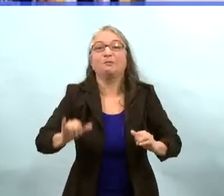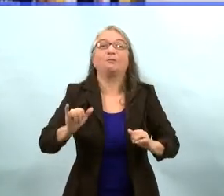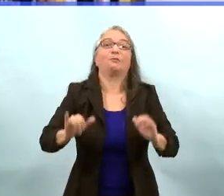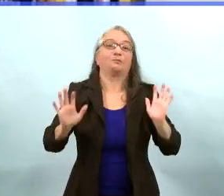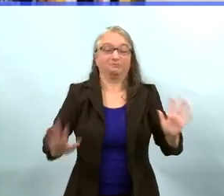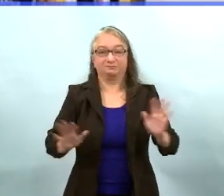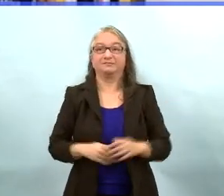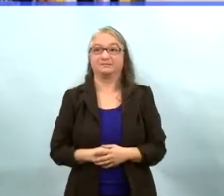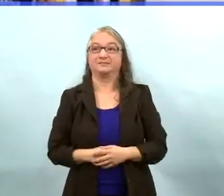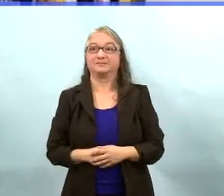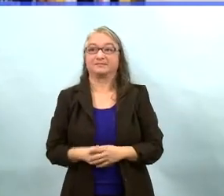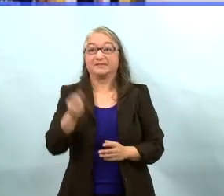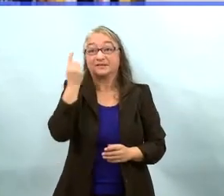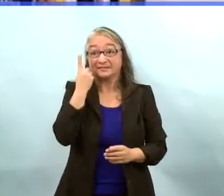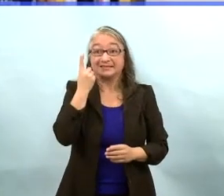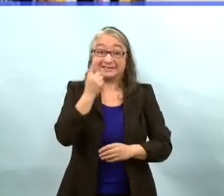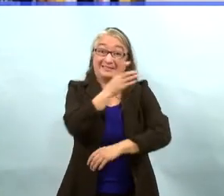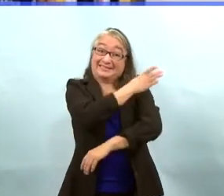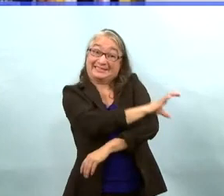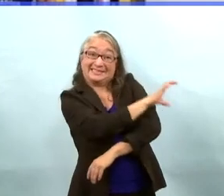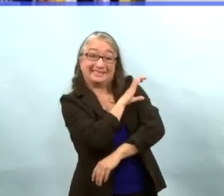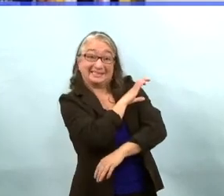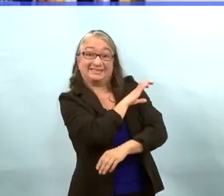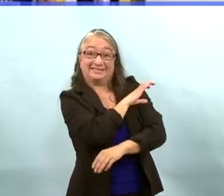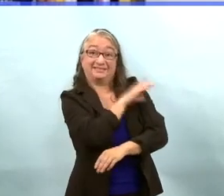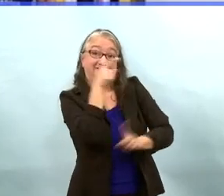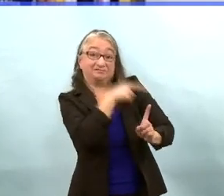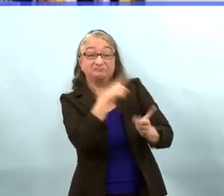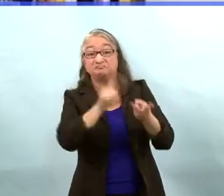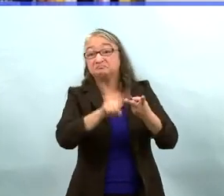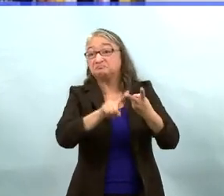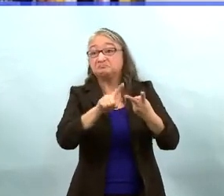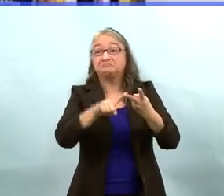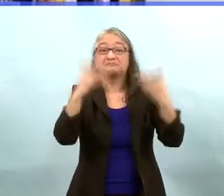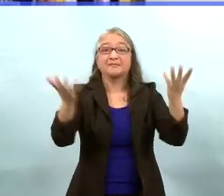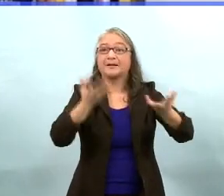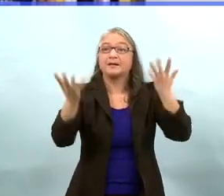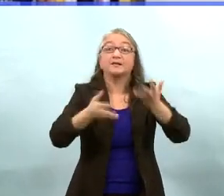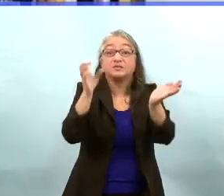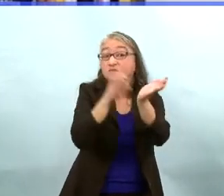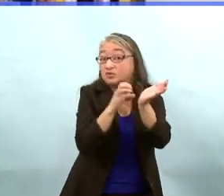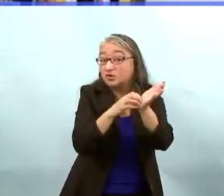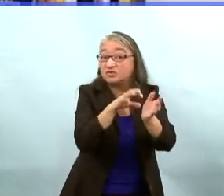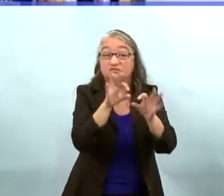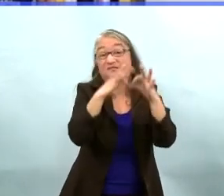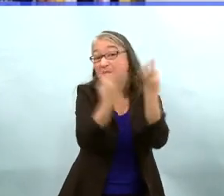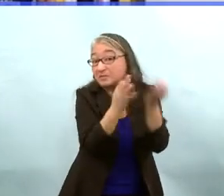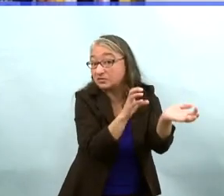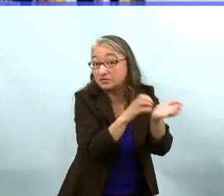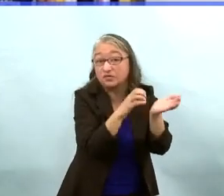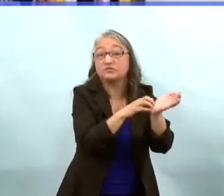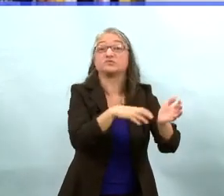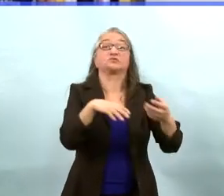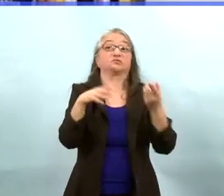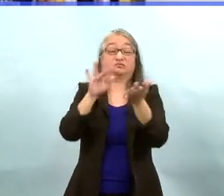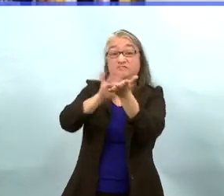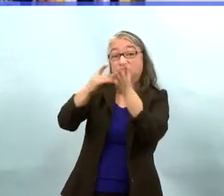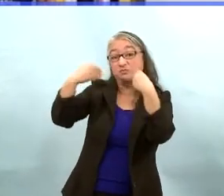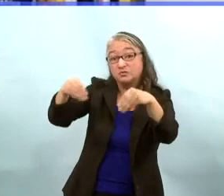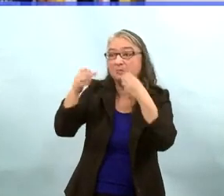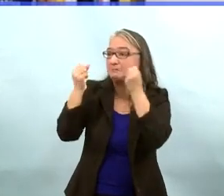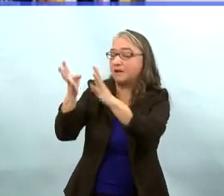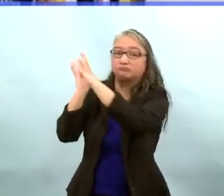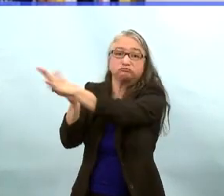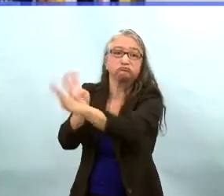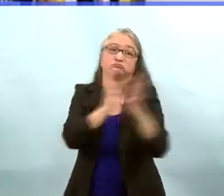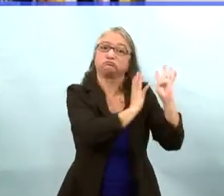certaines pharmacies, mais la grande majorité des gens venaient dans les sites, dans les super cliniques. Mais en fait, ça n'est plus le cas maintenant parce qu'il y a tellement plus